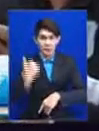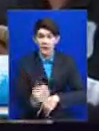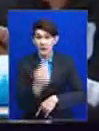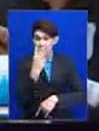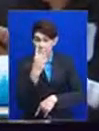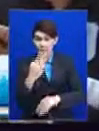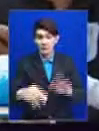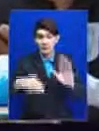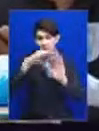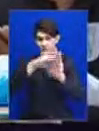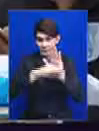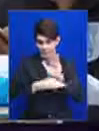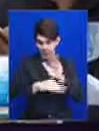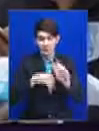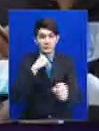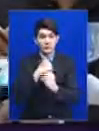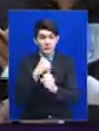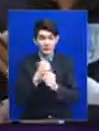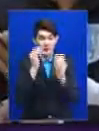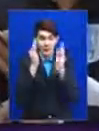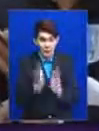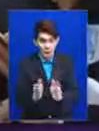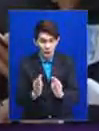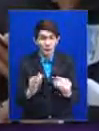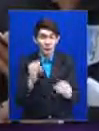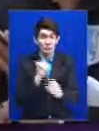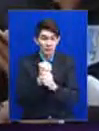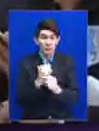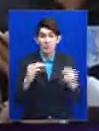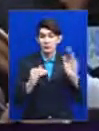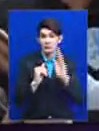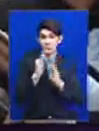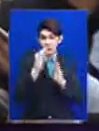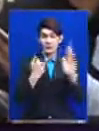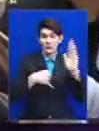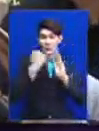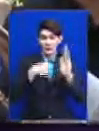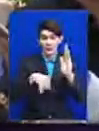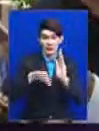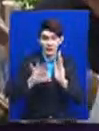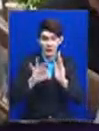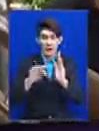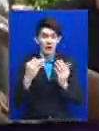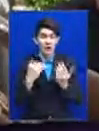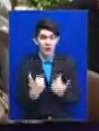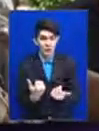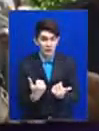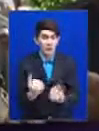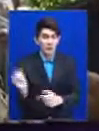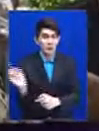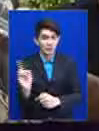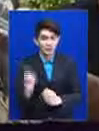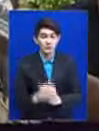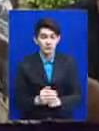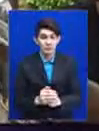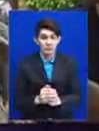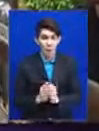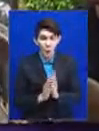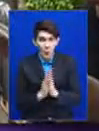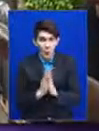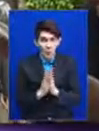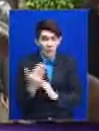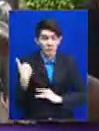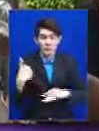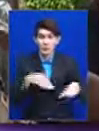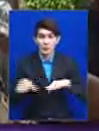ถึงกระบวนการทำงานของพื้นที่ทั้ง9จังหวัดมีความตื่นตัวมากน